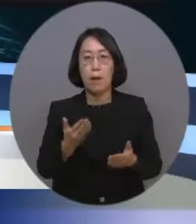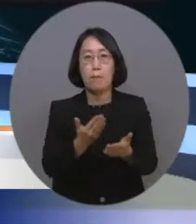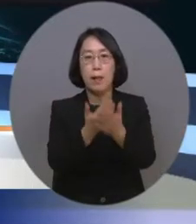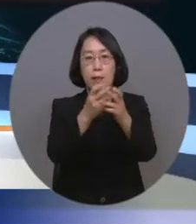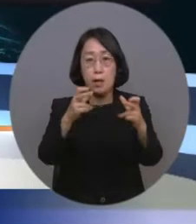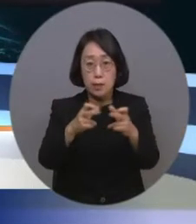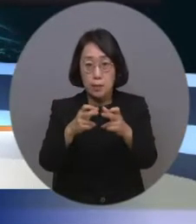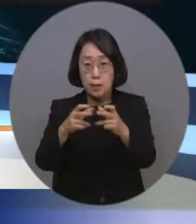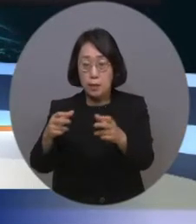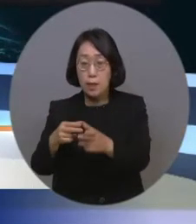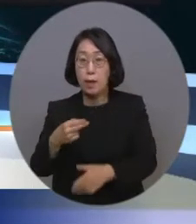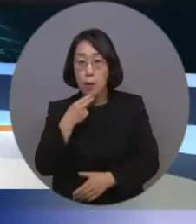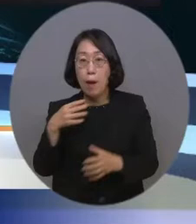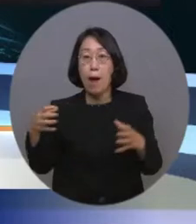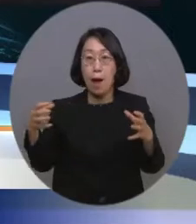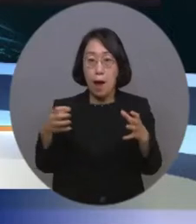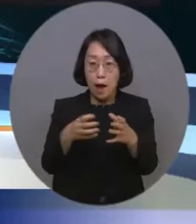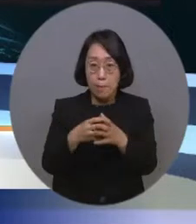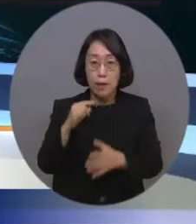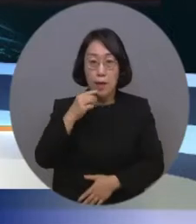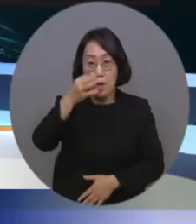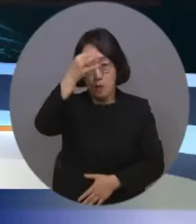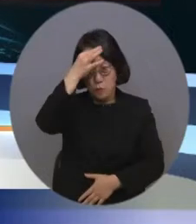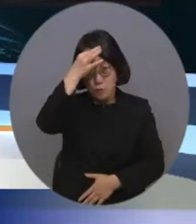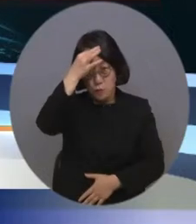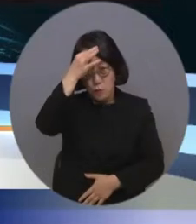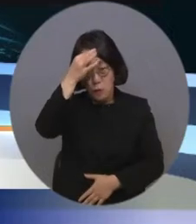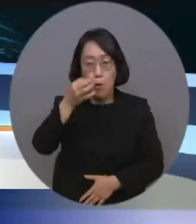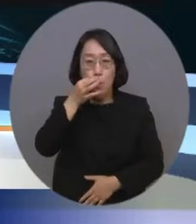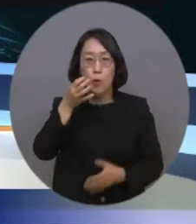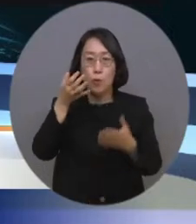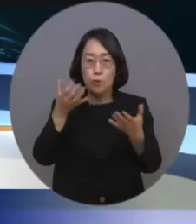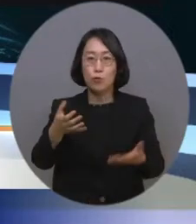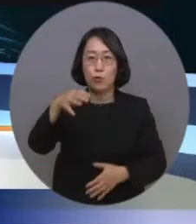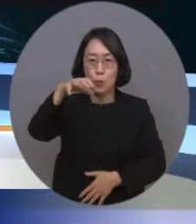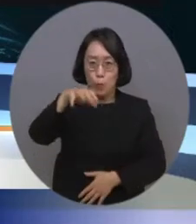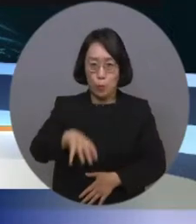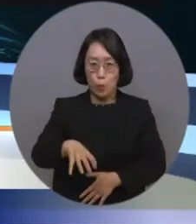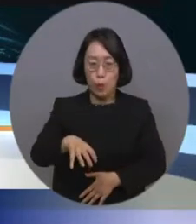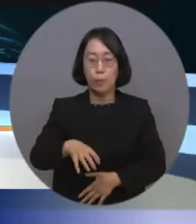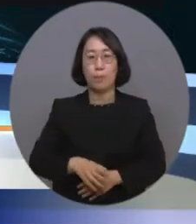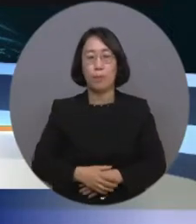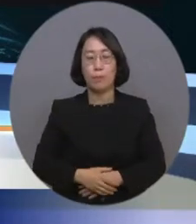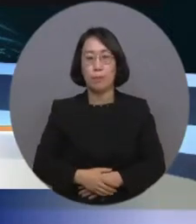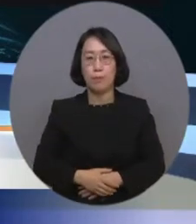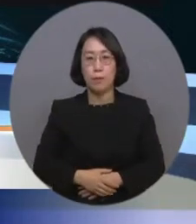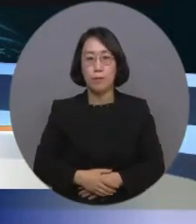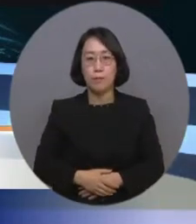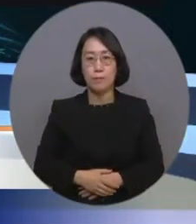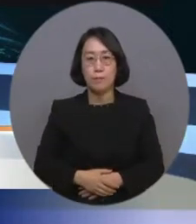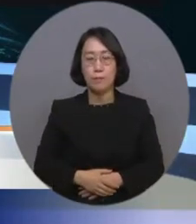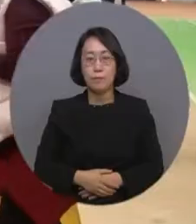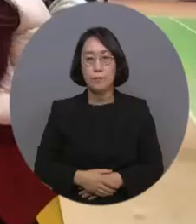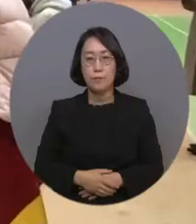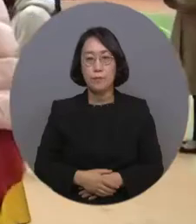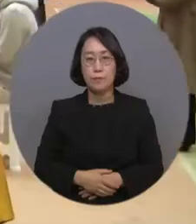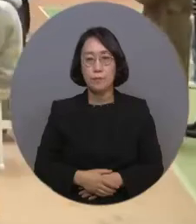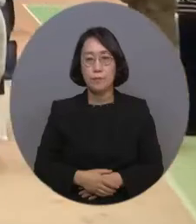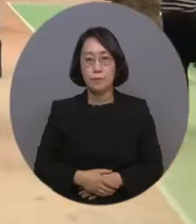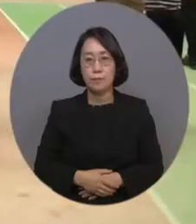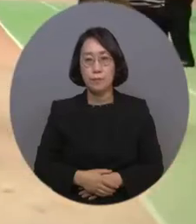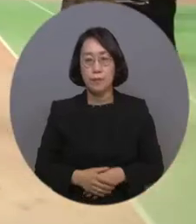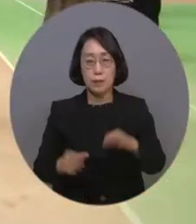발달장애인과 비장애인이 함께 예술을 통해 하나 되는 무대가 펼쳐졌습니다. 정우선 기자가 보도합니다.